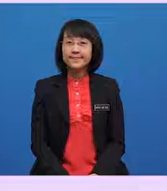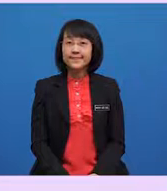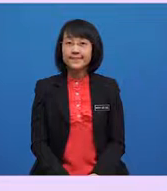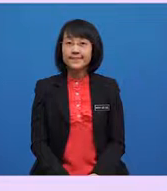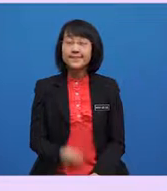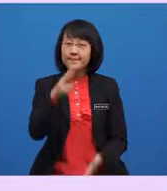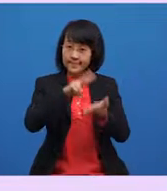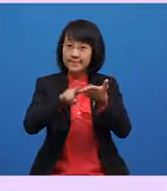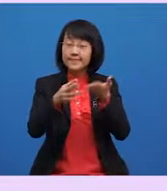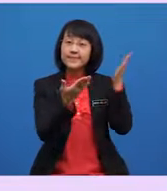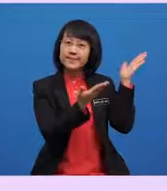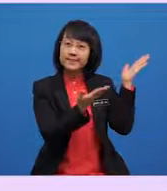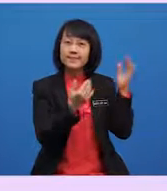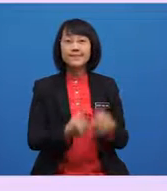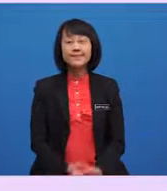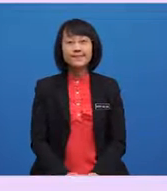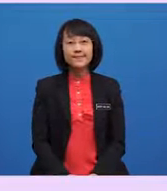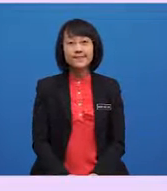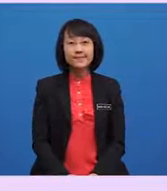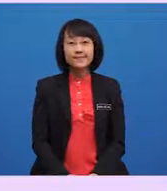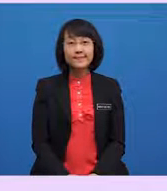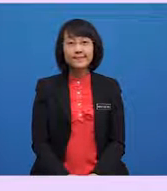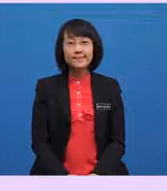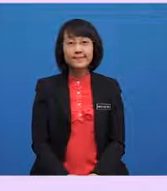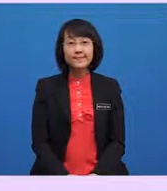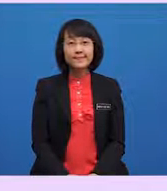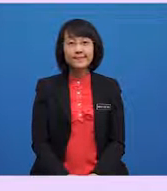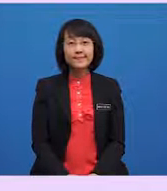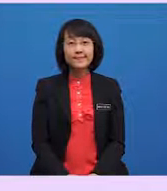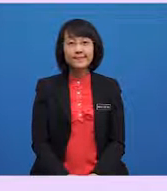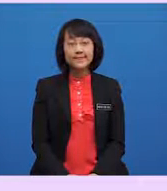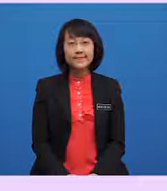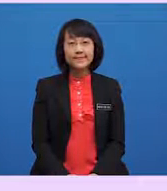Umar bermain basikal selama